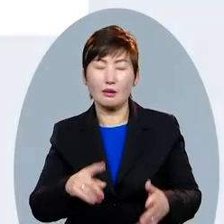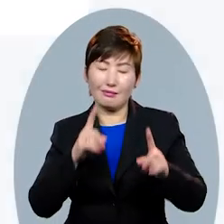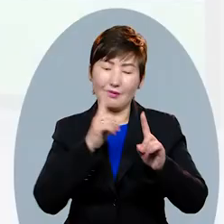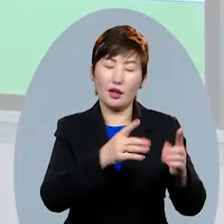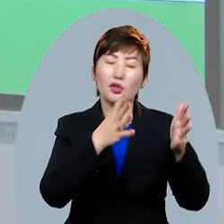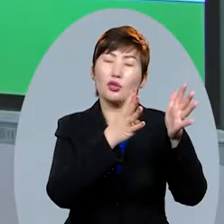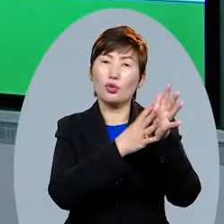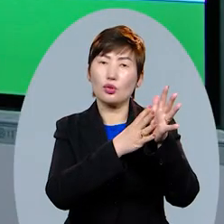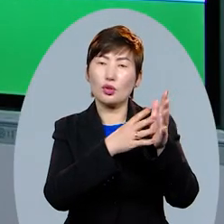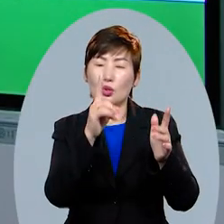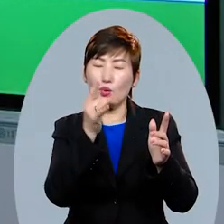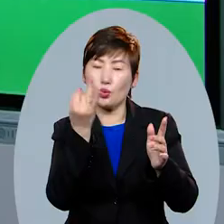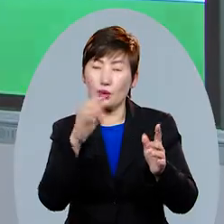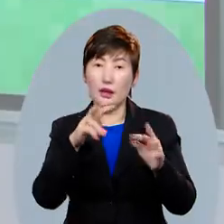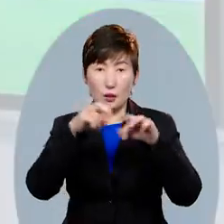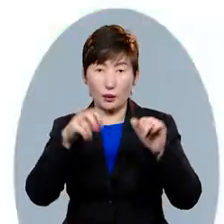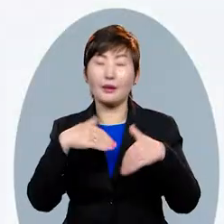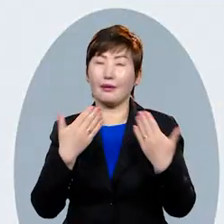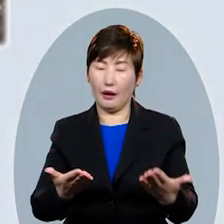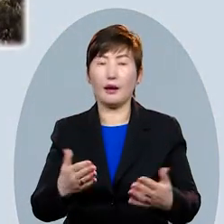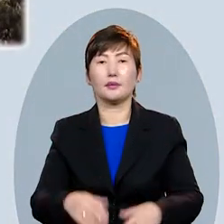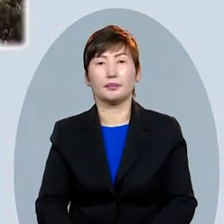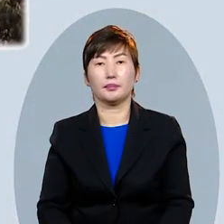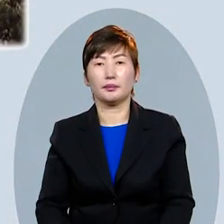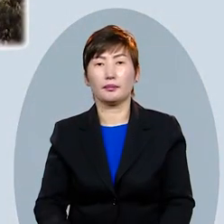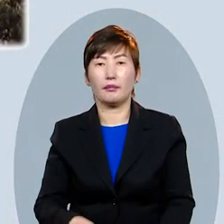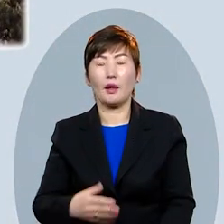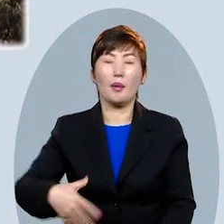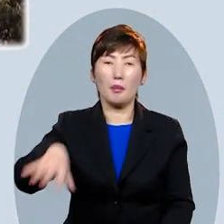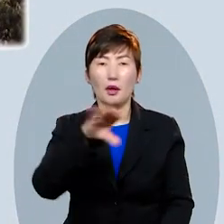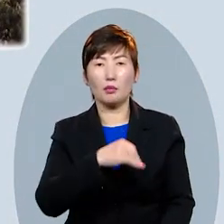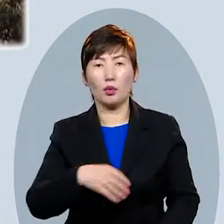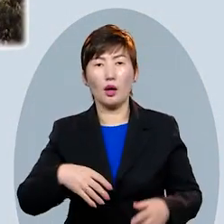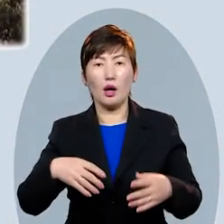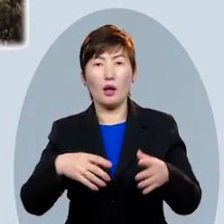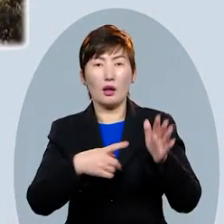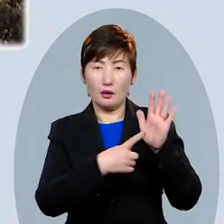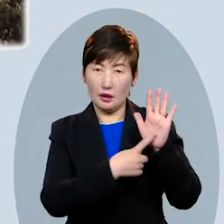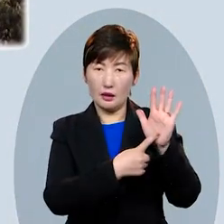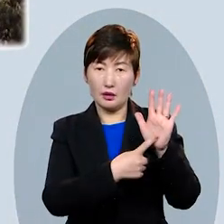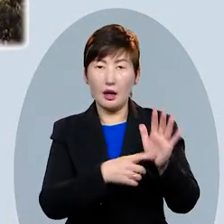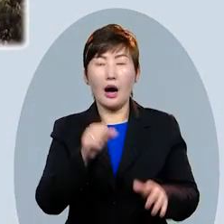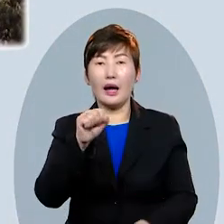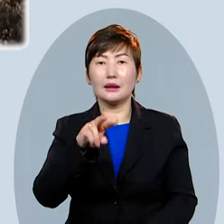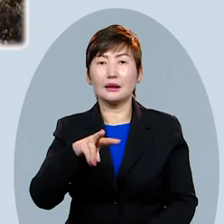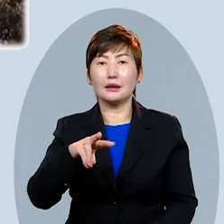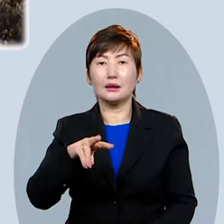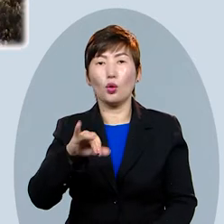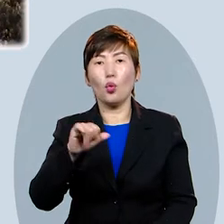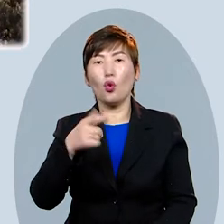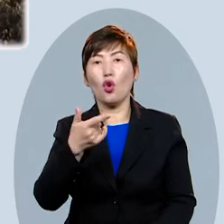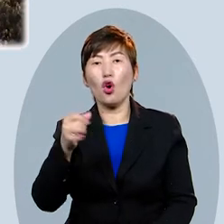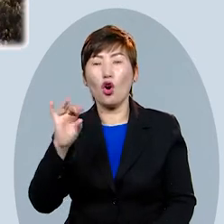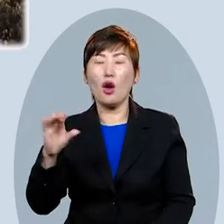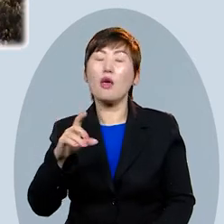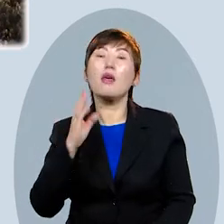бид бүхэн өнөөдөр авч үзнэ. За бид бүхэн дэлгэцнээс алонгохийн 5 хүүдээ сургаалаа альтчихад зургийг